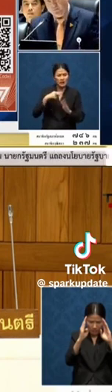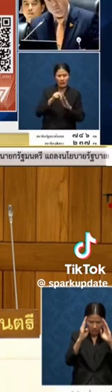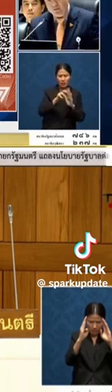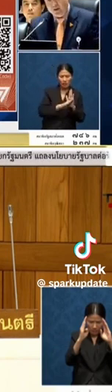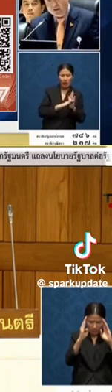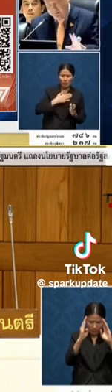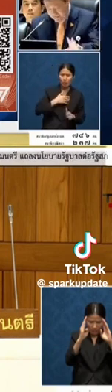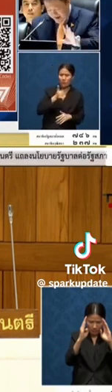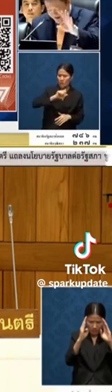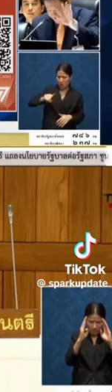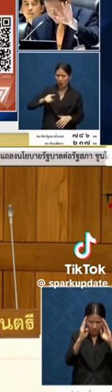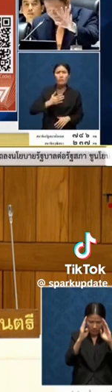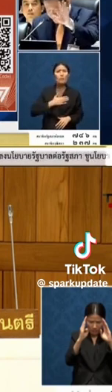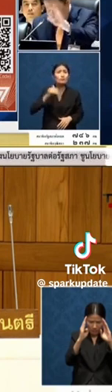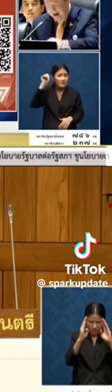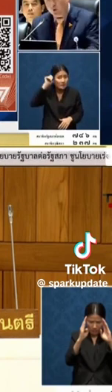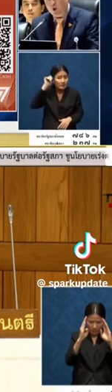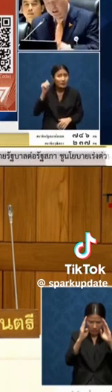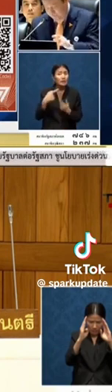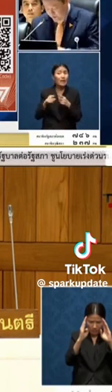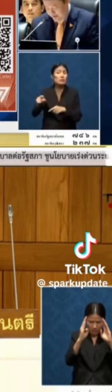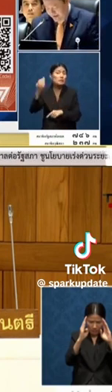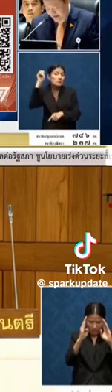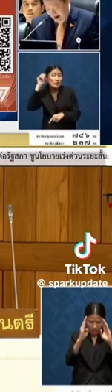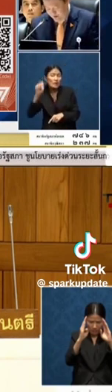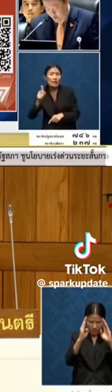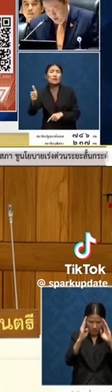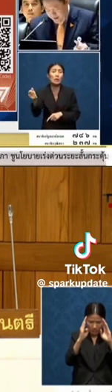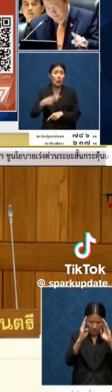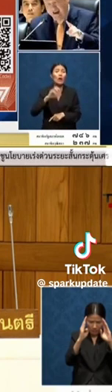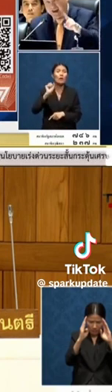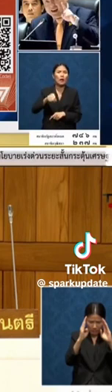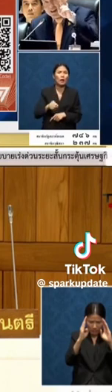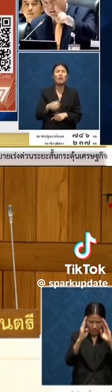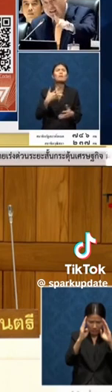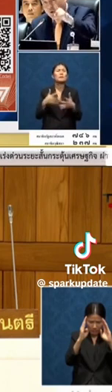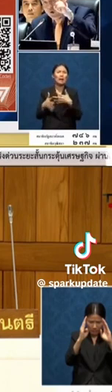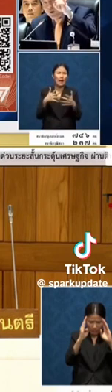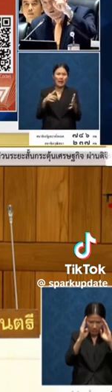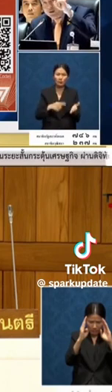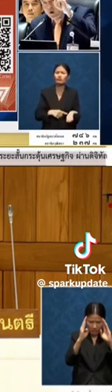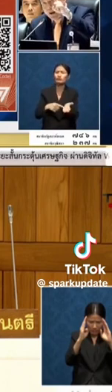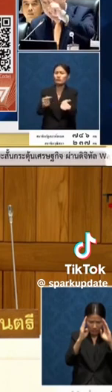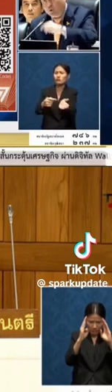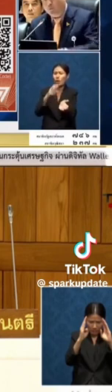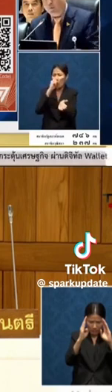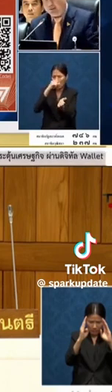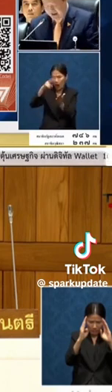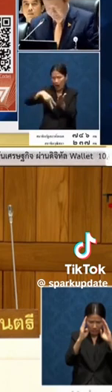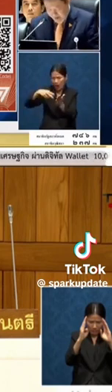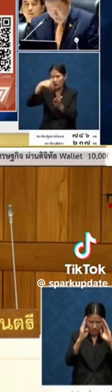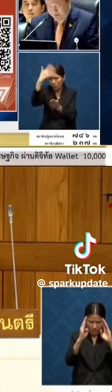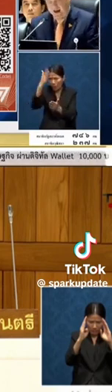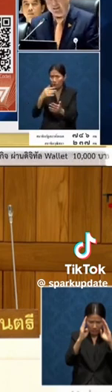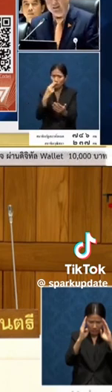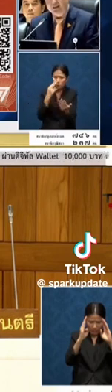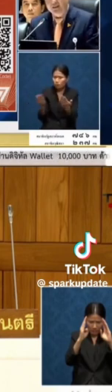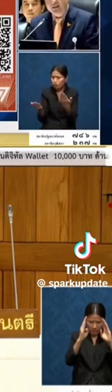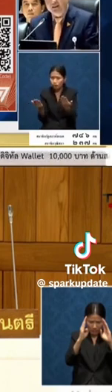ผมแต่ไม่เป็นไรท่านไปศึกษาดูก่อนแล้วมาถกเถียงกันได้ว่าแบบไหนจะดีกว่าต่อภาพรวมของประเทศมากก